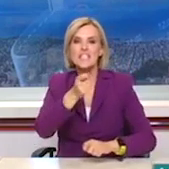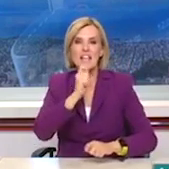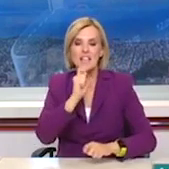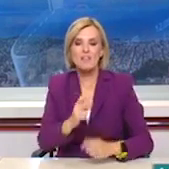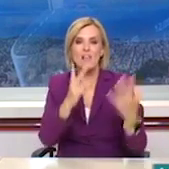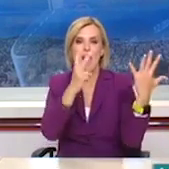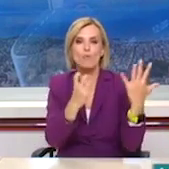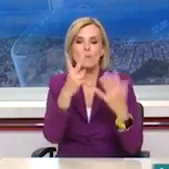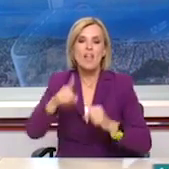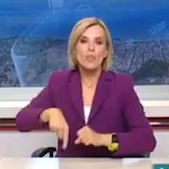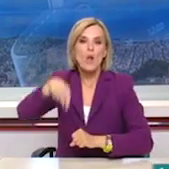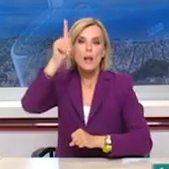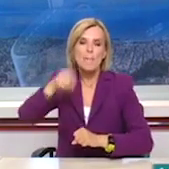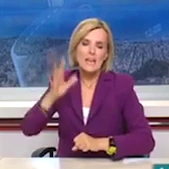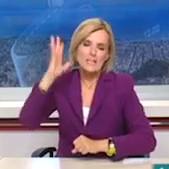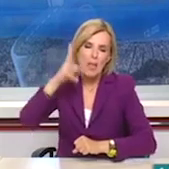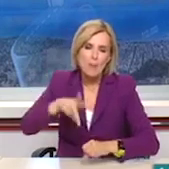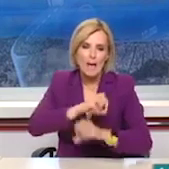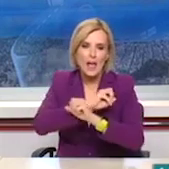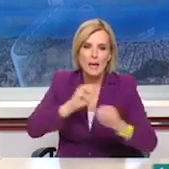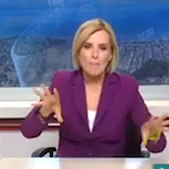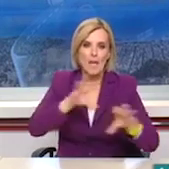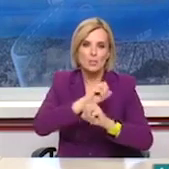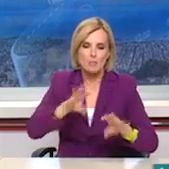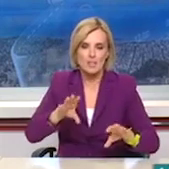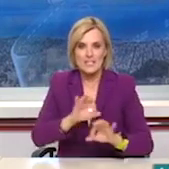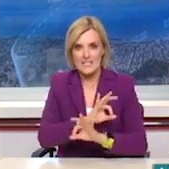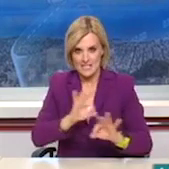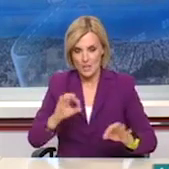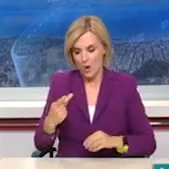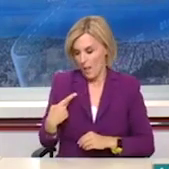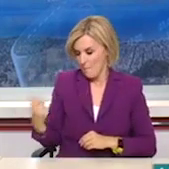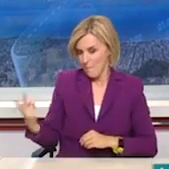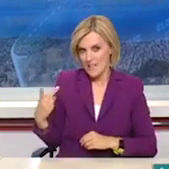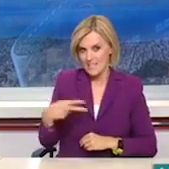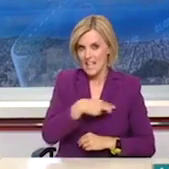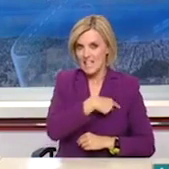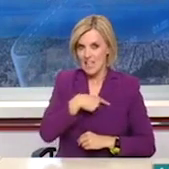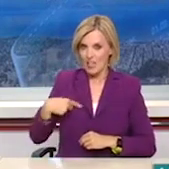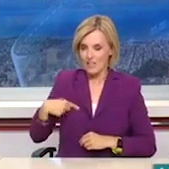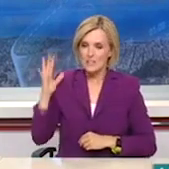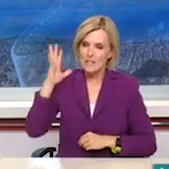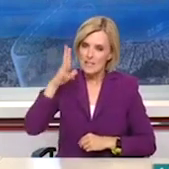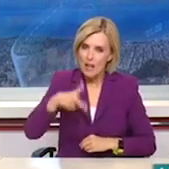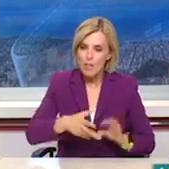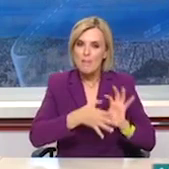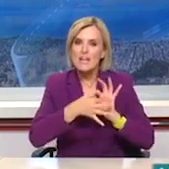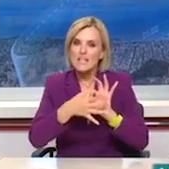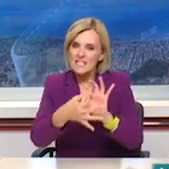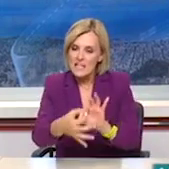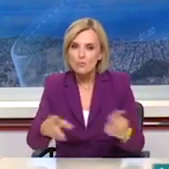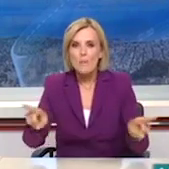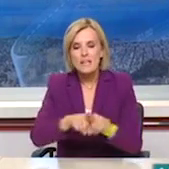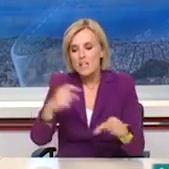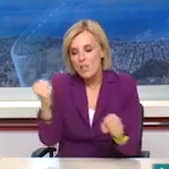16 Τρίτου σχεδόν καθημερινής ενημέρωσης. Να είστε σίγουροι ότι με τον καθηγητή θα συνεχίσουμε καθημερινά την εξαιρετική συνεργασία